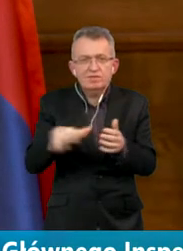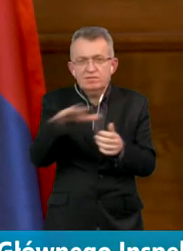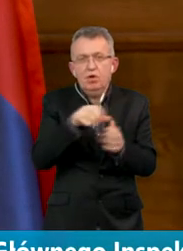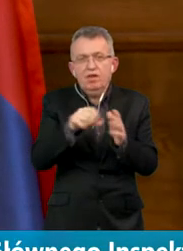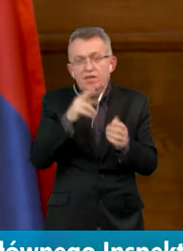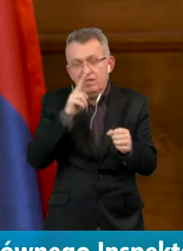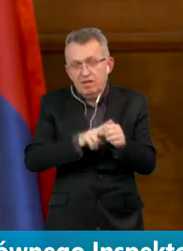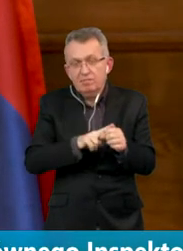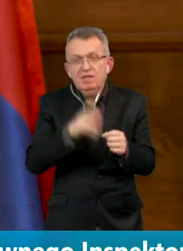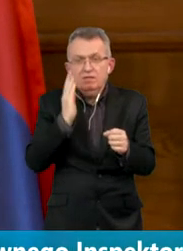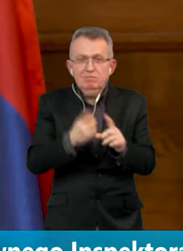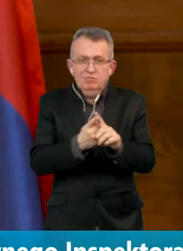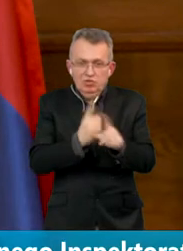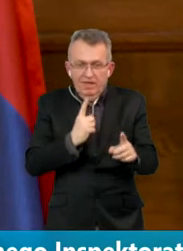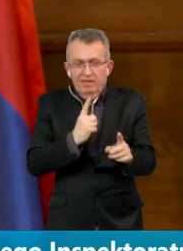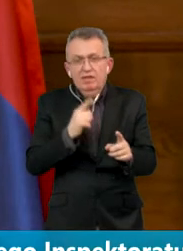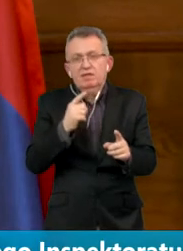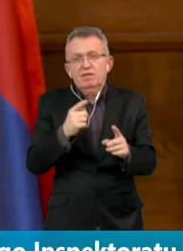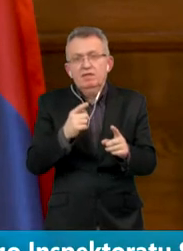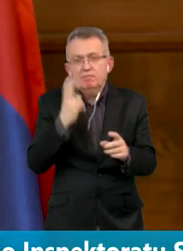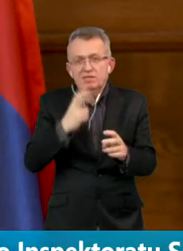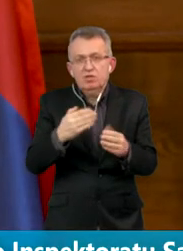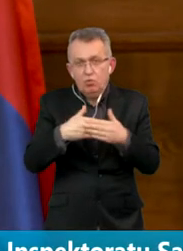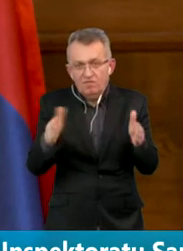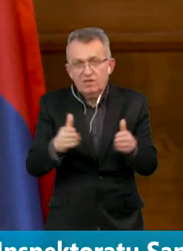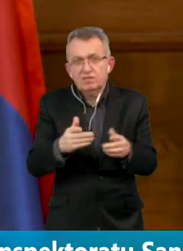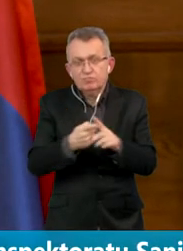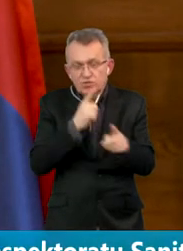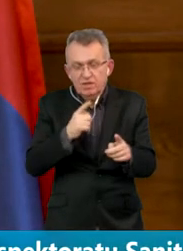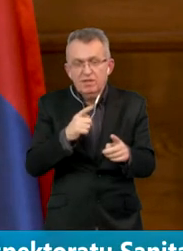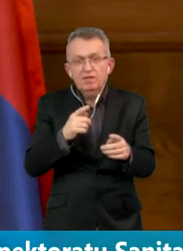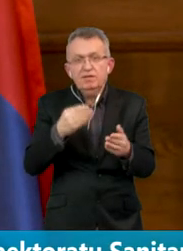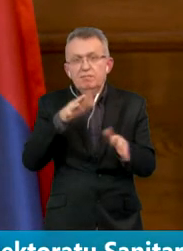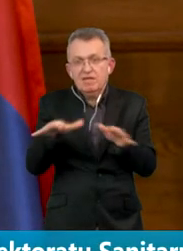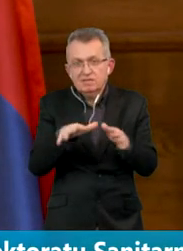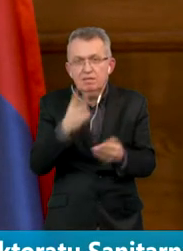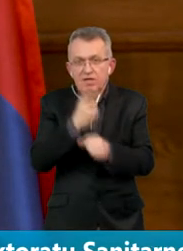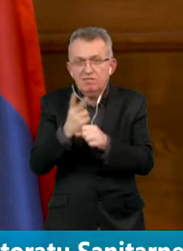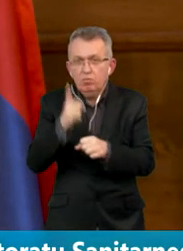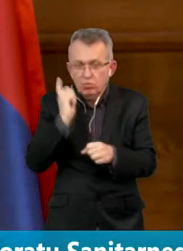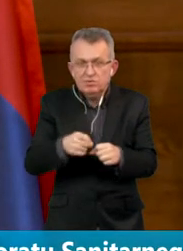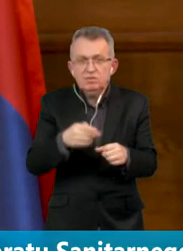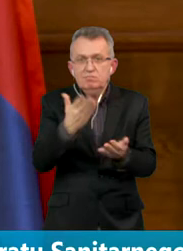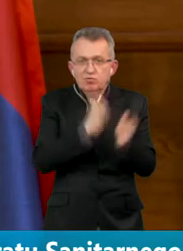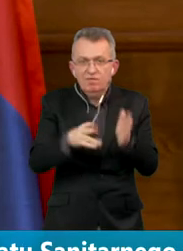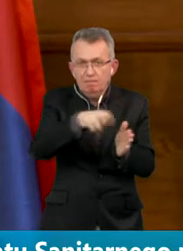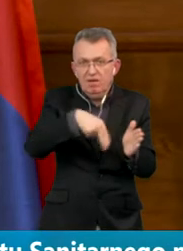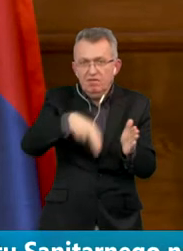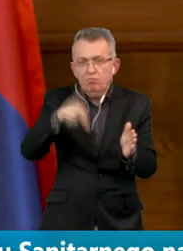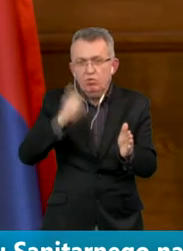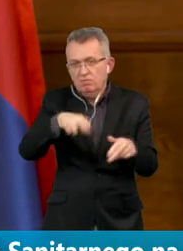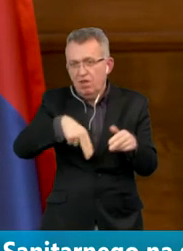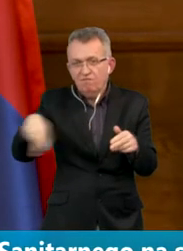terminie przed uruchomieniem te miejsca parkingowe muszą być odpowiednio przygotowane, odpowiednio